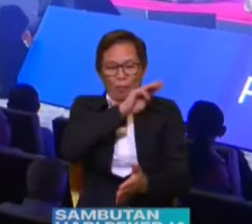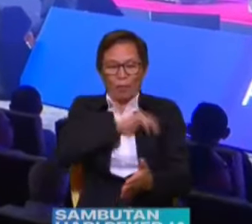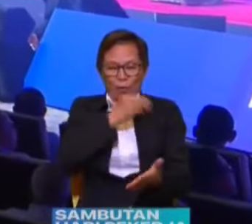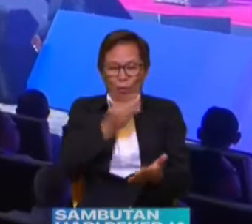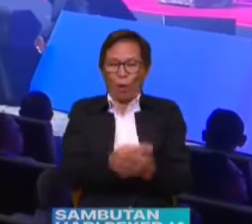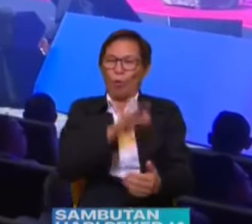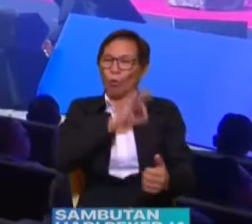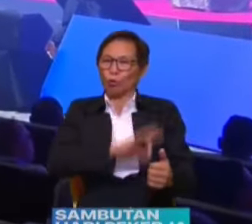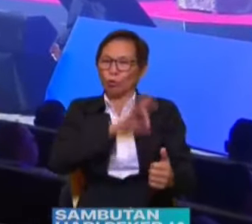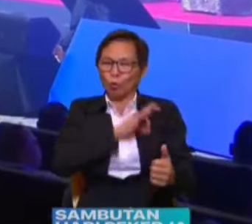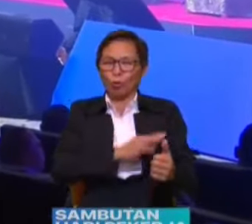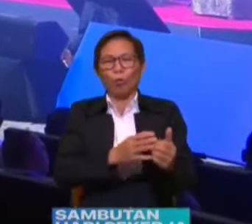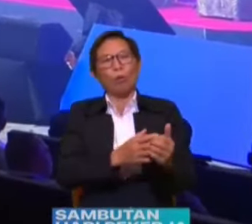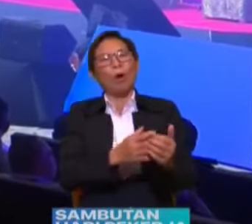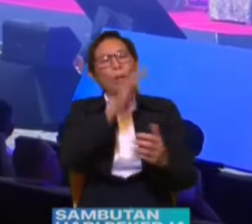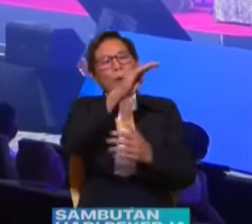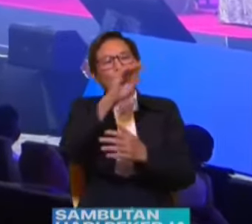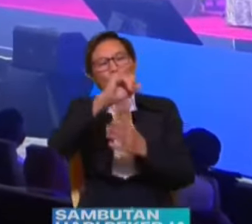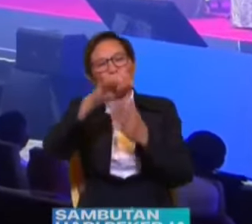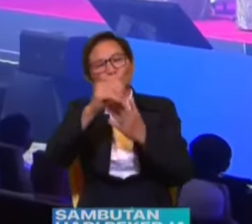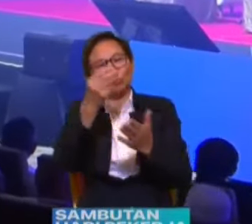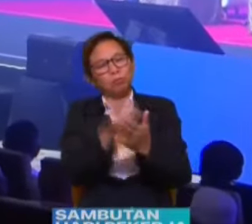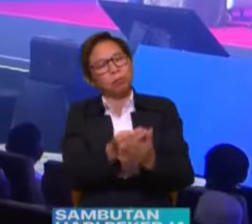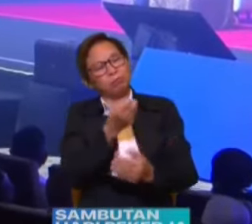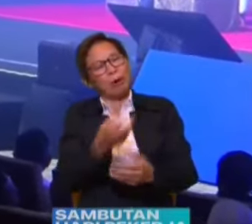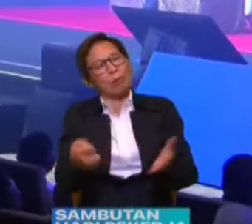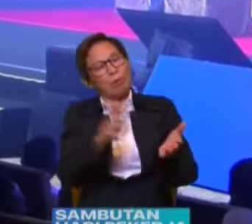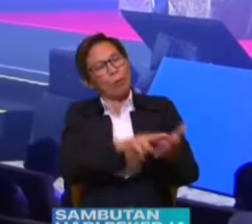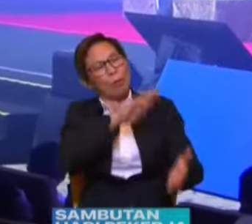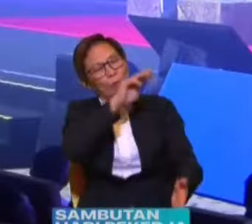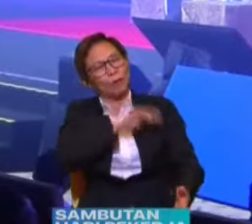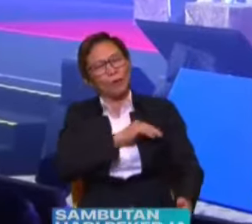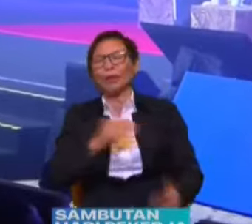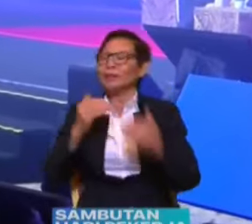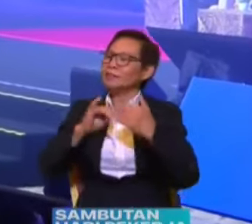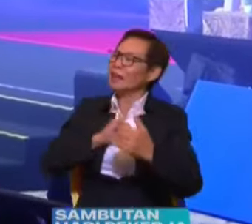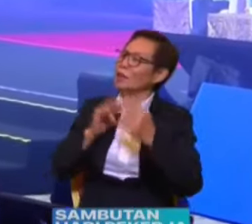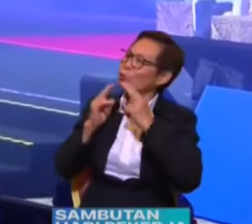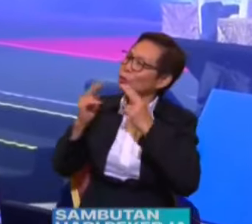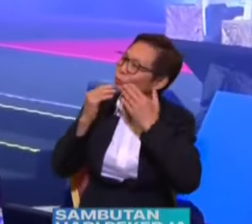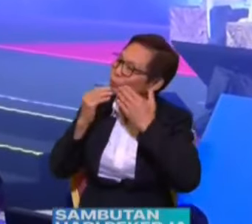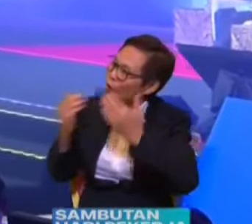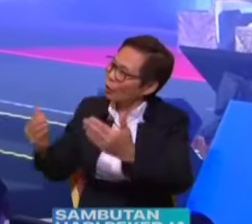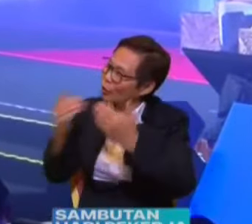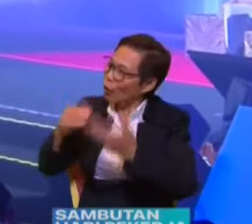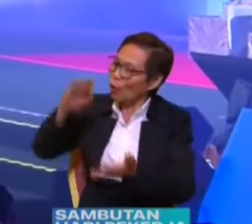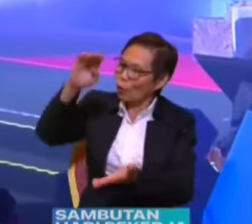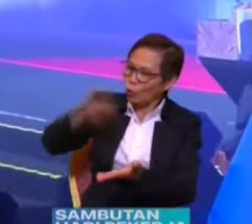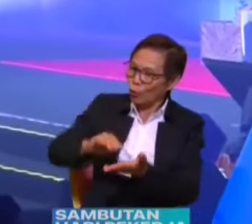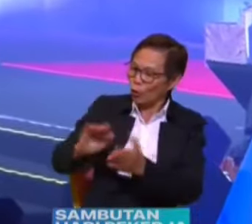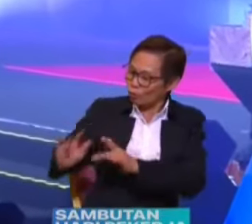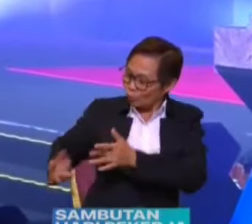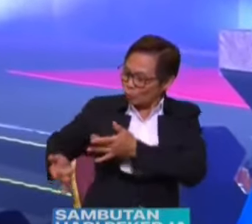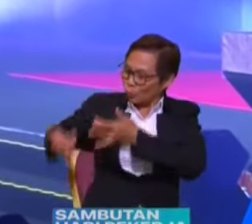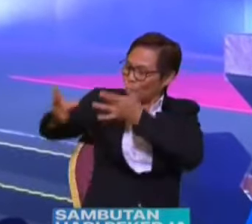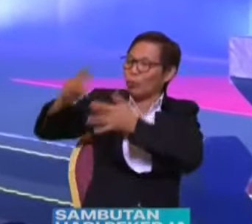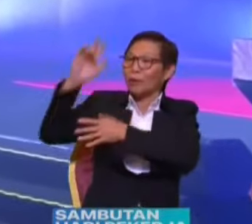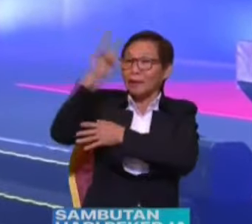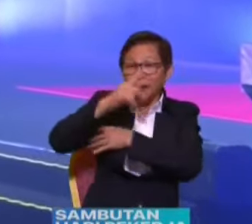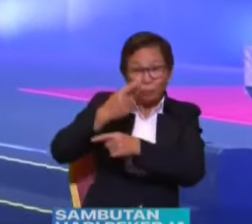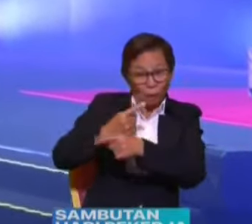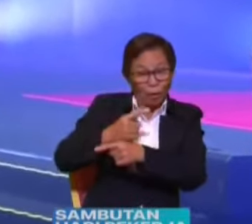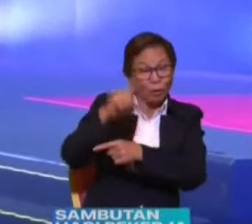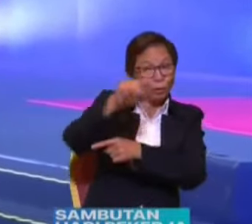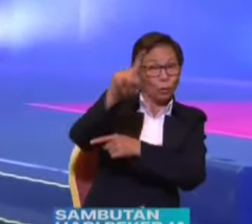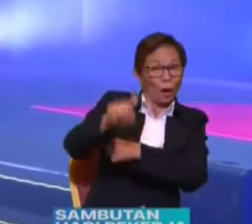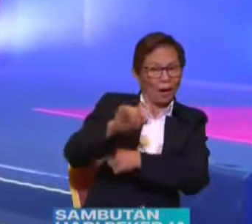Keuntungan sekian banyak, 400 juta dan gitu. Saya kata terima kasih. dia mengurangkan beban kerajaan. Soalan saya yang